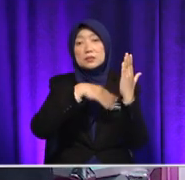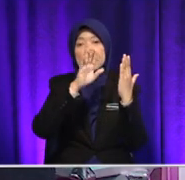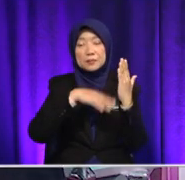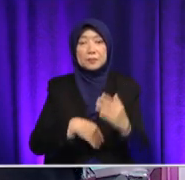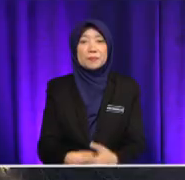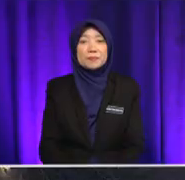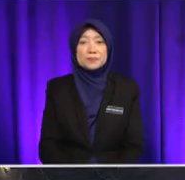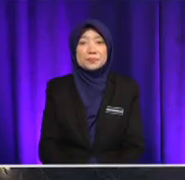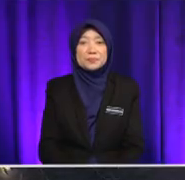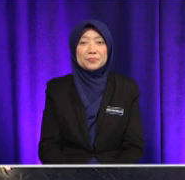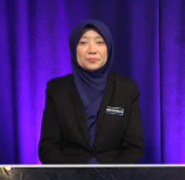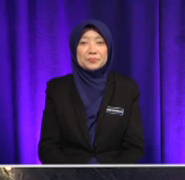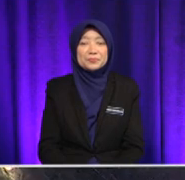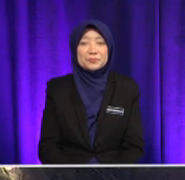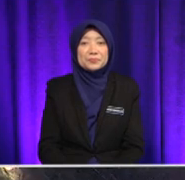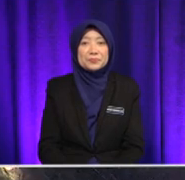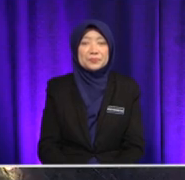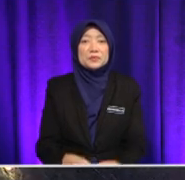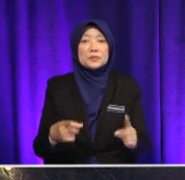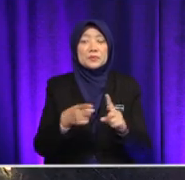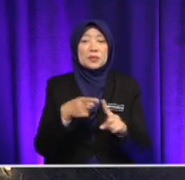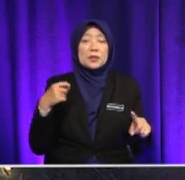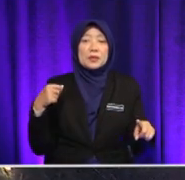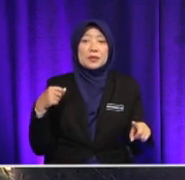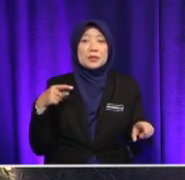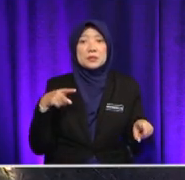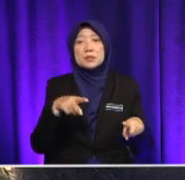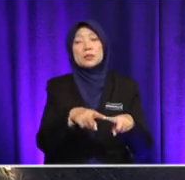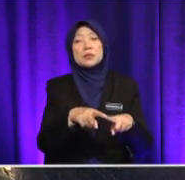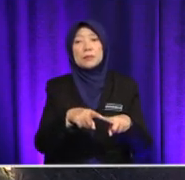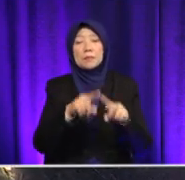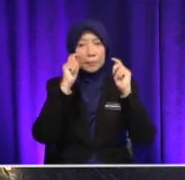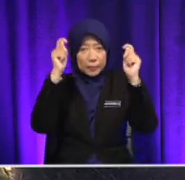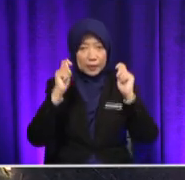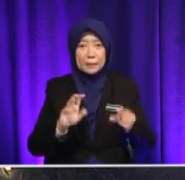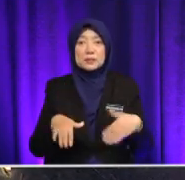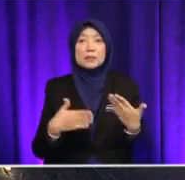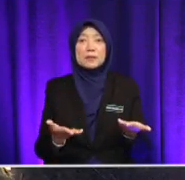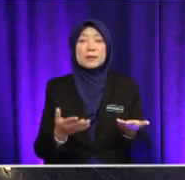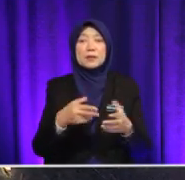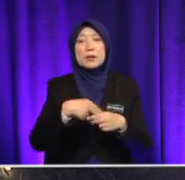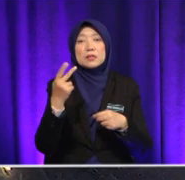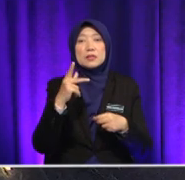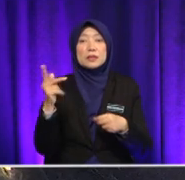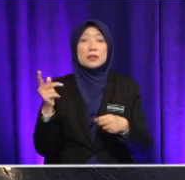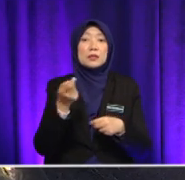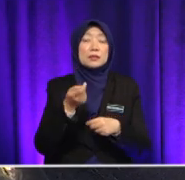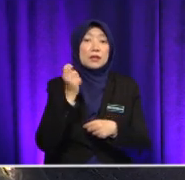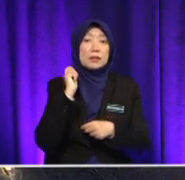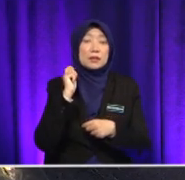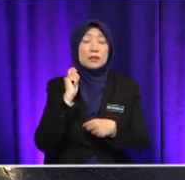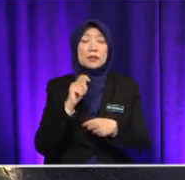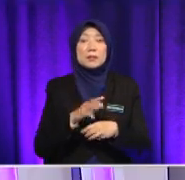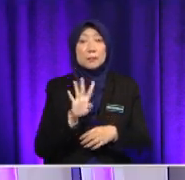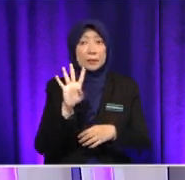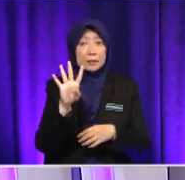ini adalah dari segi teknik ee macam mana kita asihkan eee Papa tanda dia ada empat tadi ya